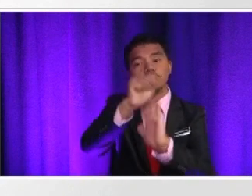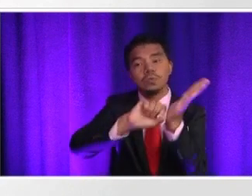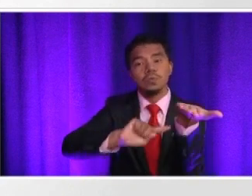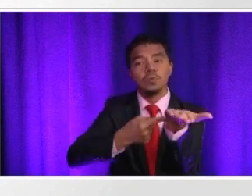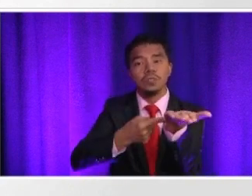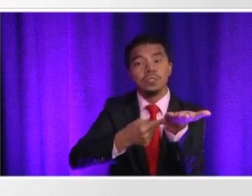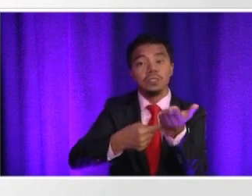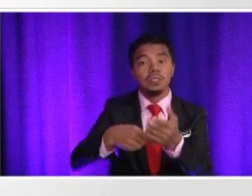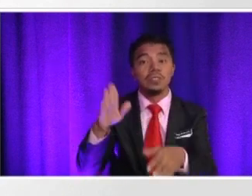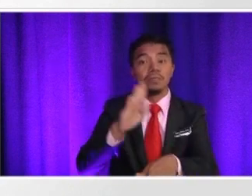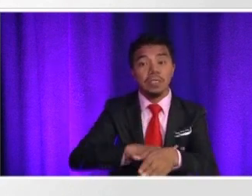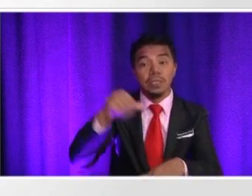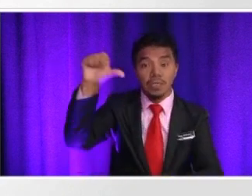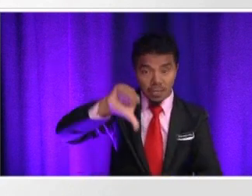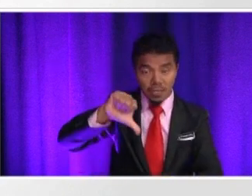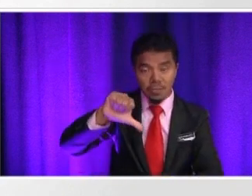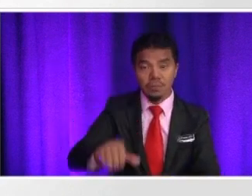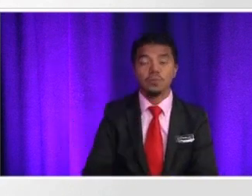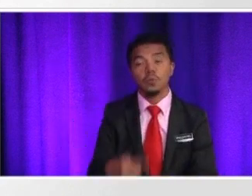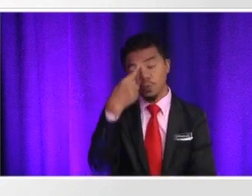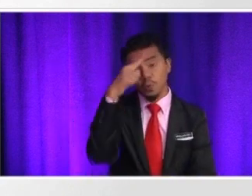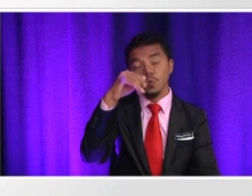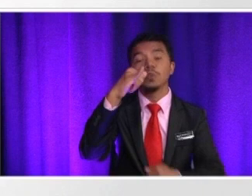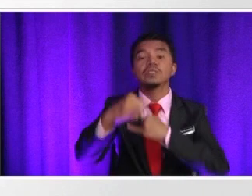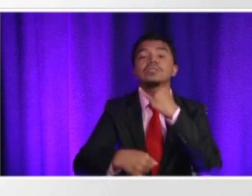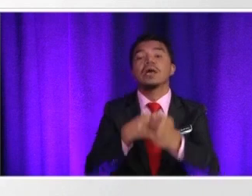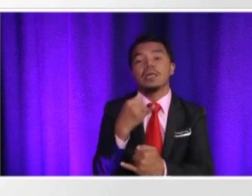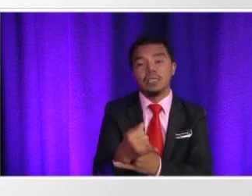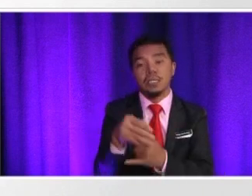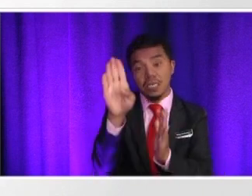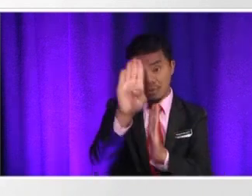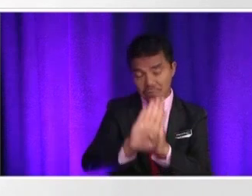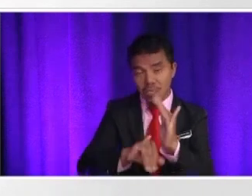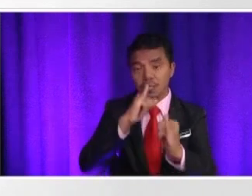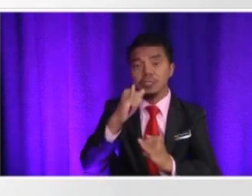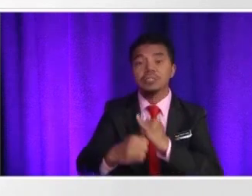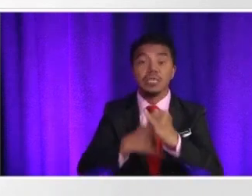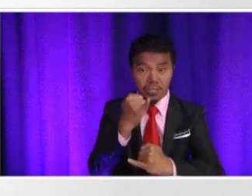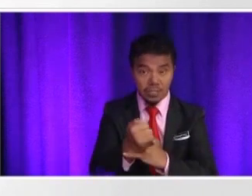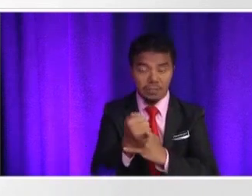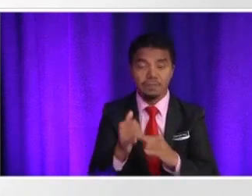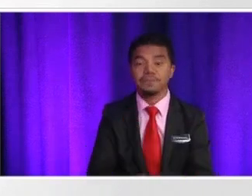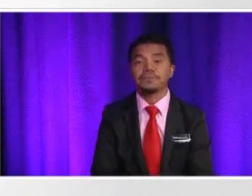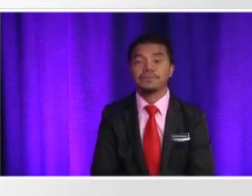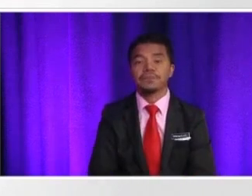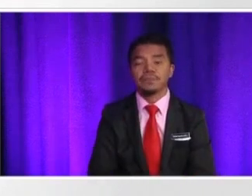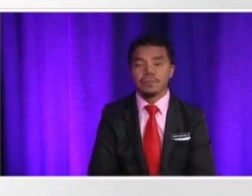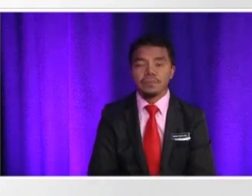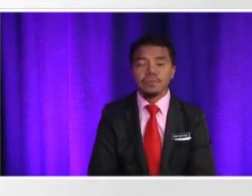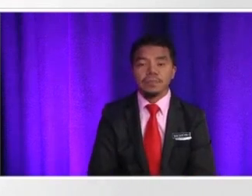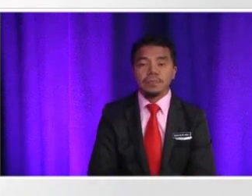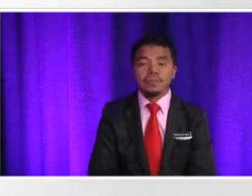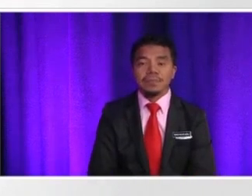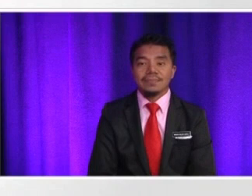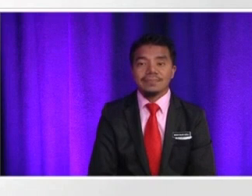yang maklumat kegagalan itu adalah iktibar dan dia kena confident, yakin dengan tindakan yang diambil.